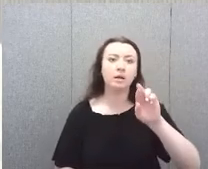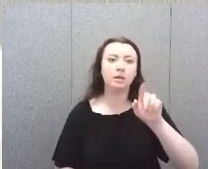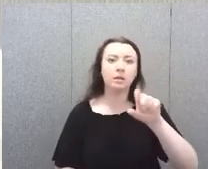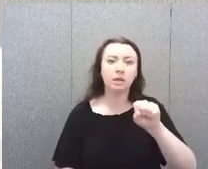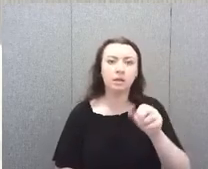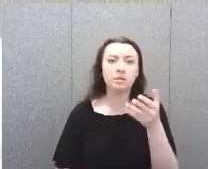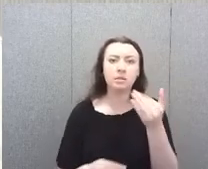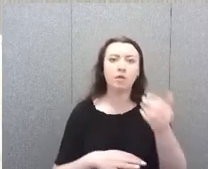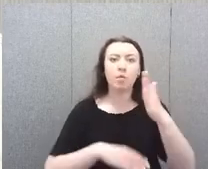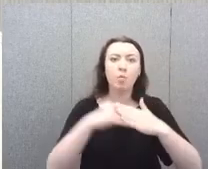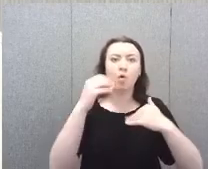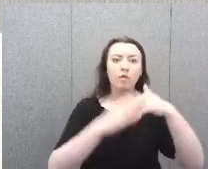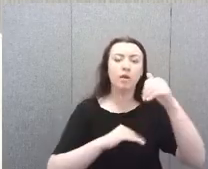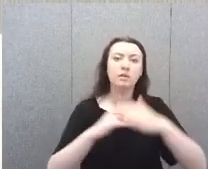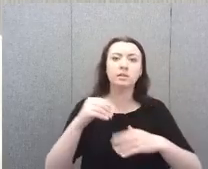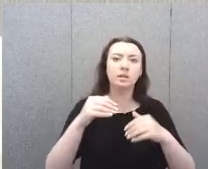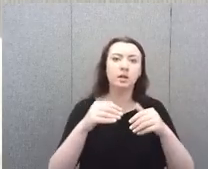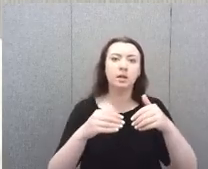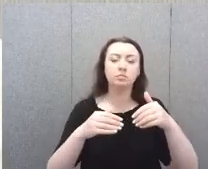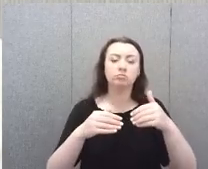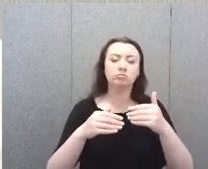правильно